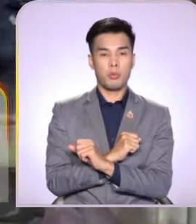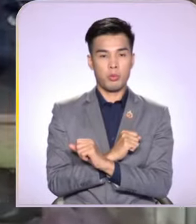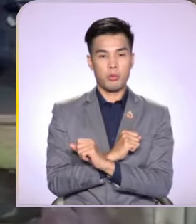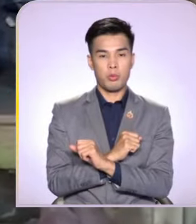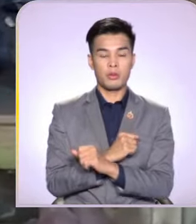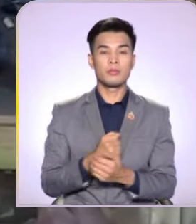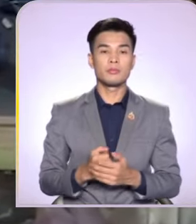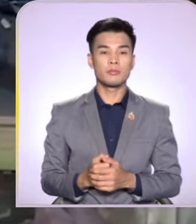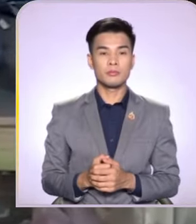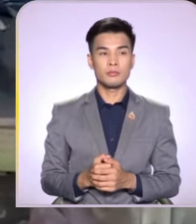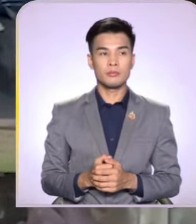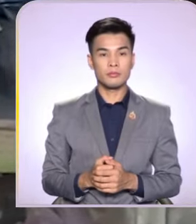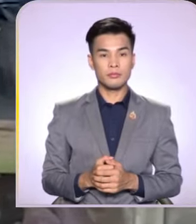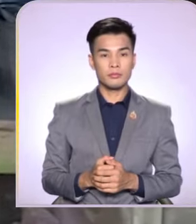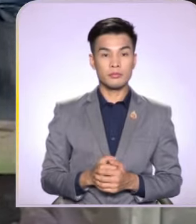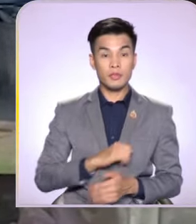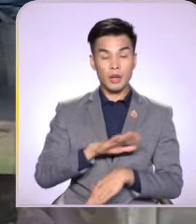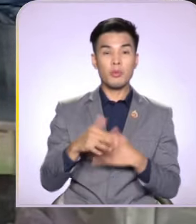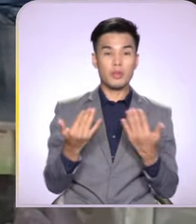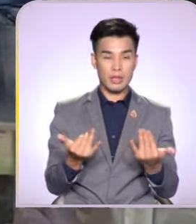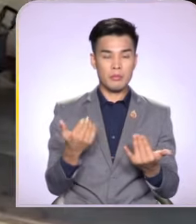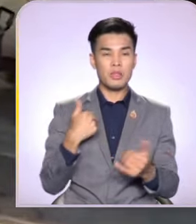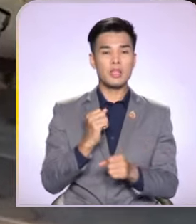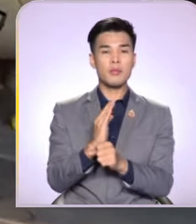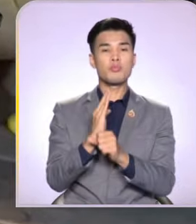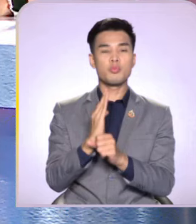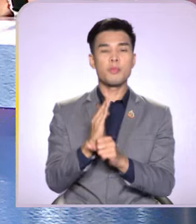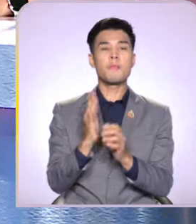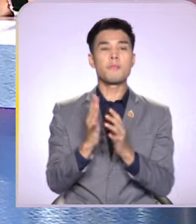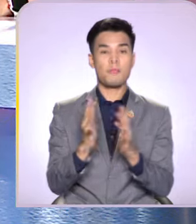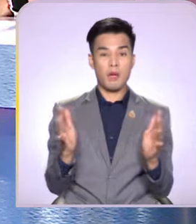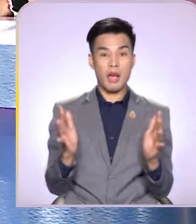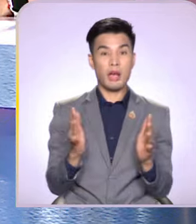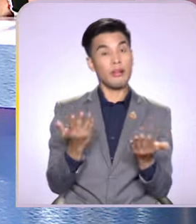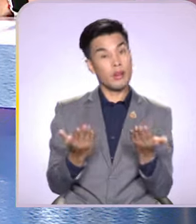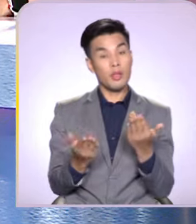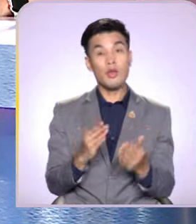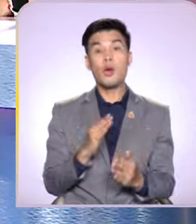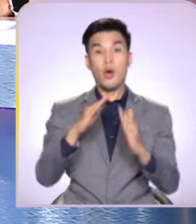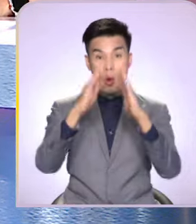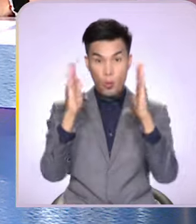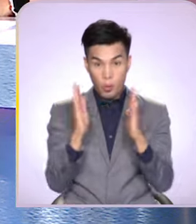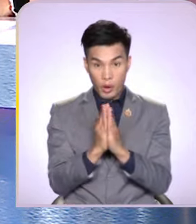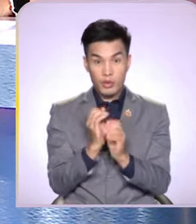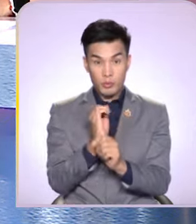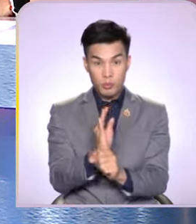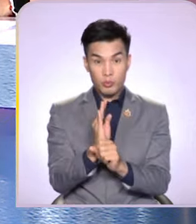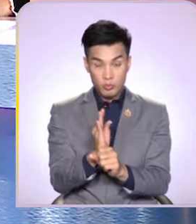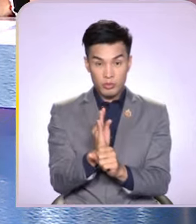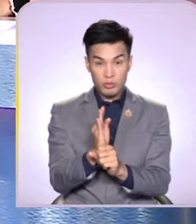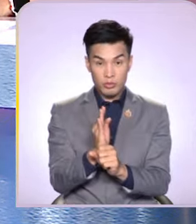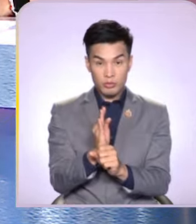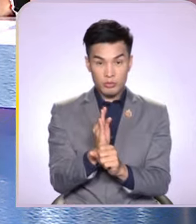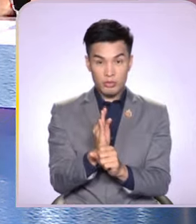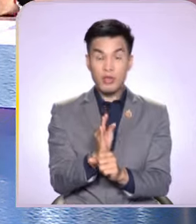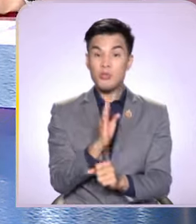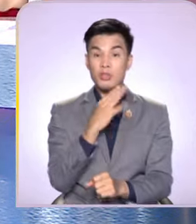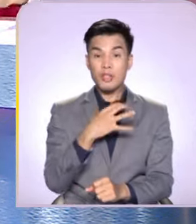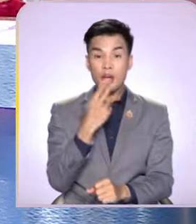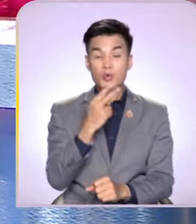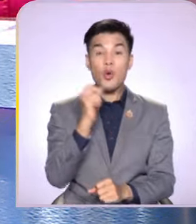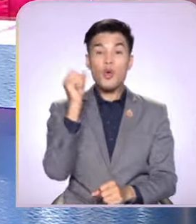ยค่ะ โอ้นี่ช่วงนี้มีงานกฐินหลายที่นะคะยังไงไปวัดก็ตั้งใจไปทำบุญก็แล้วกันถ้าอยาก